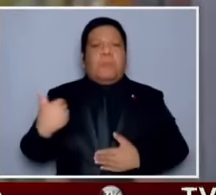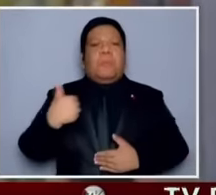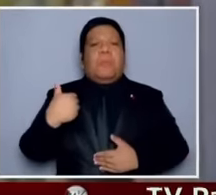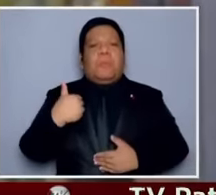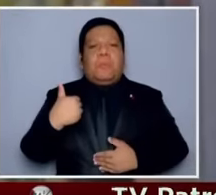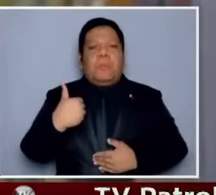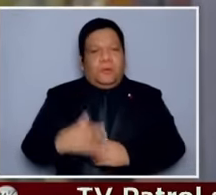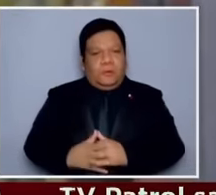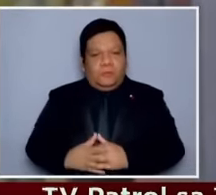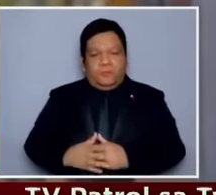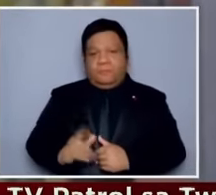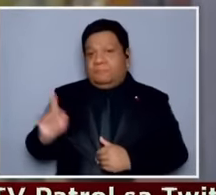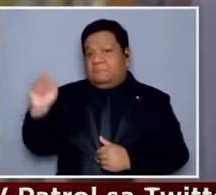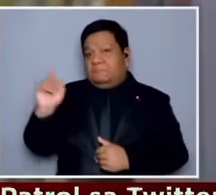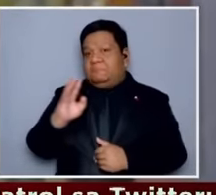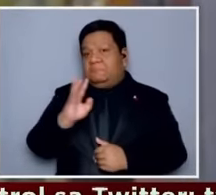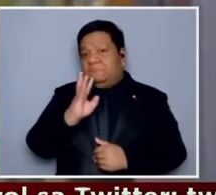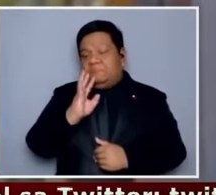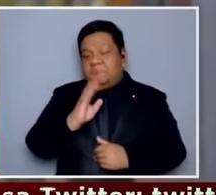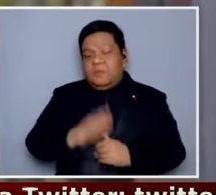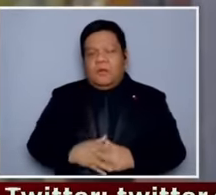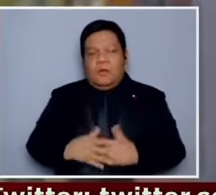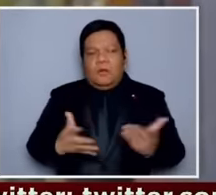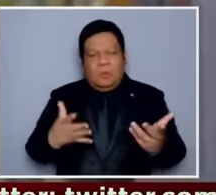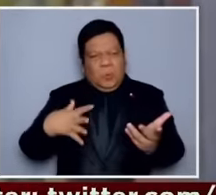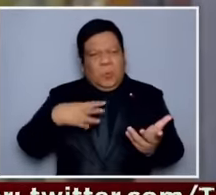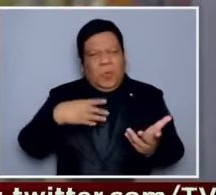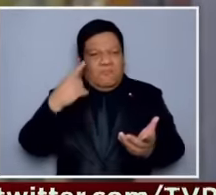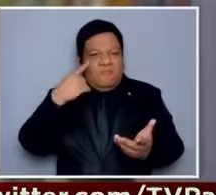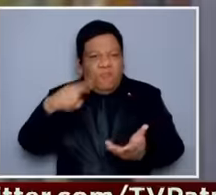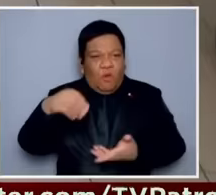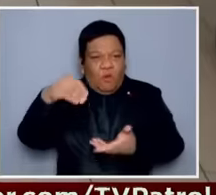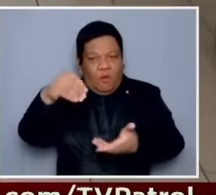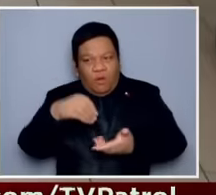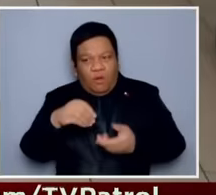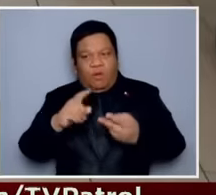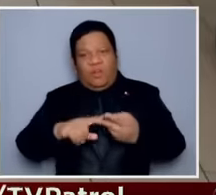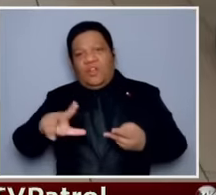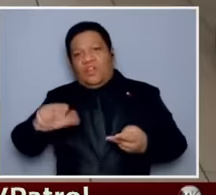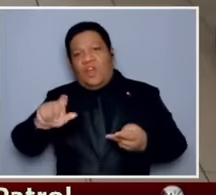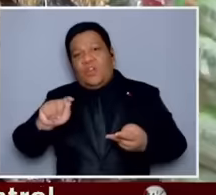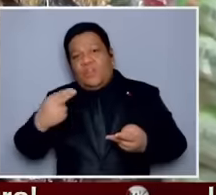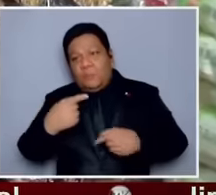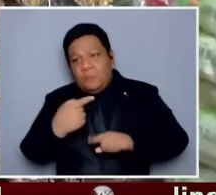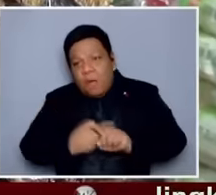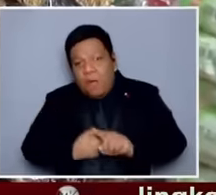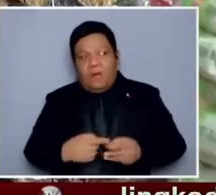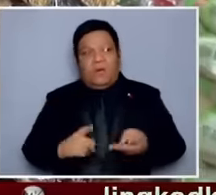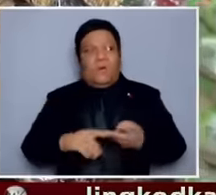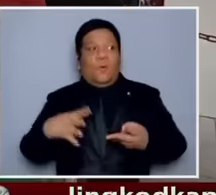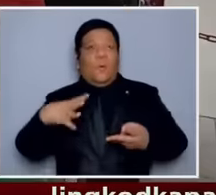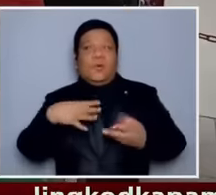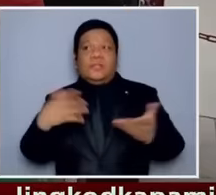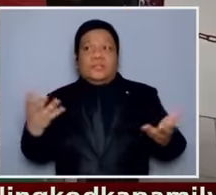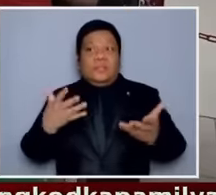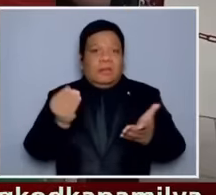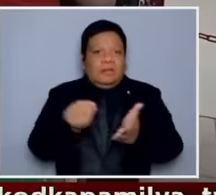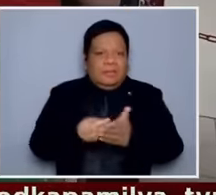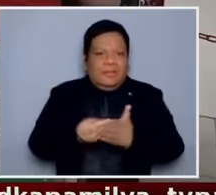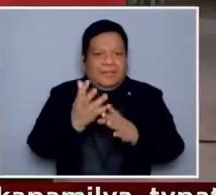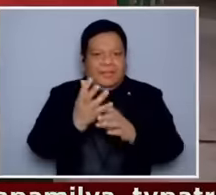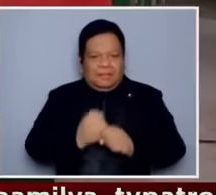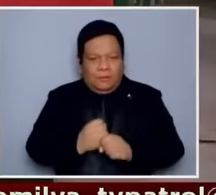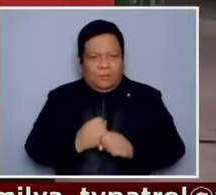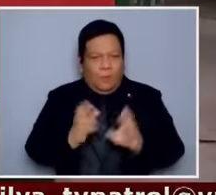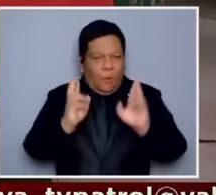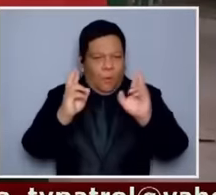ng 13-month ayuda. Padala ng remittance ng kamag-anak from abroad. No? Maghintay tayo ng source. We're hoping part of it this